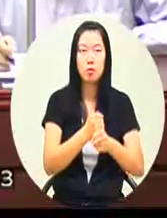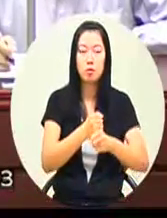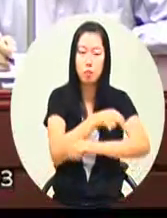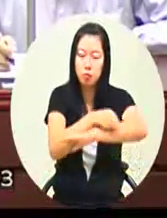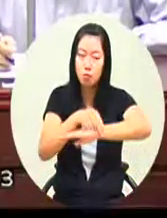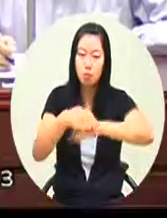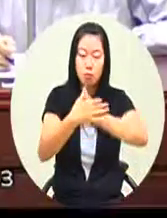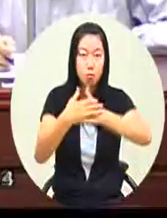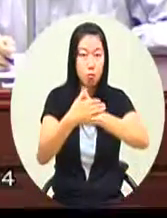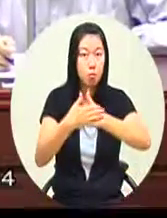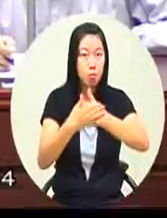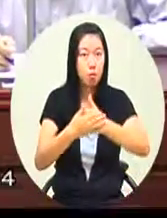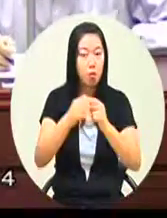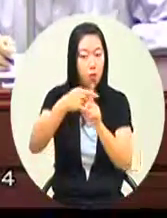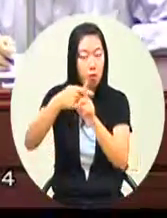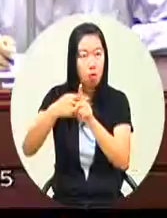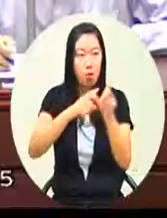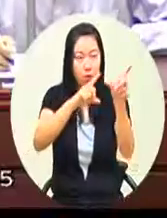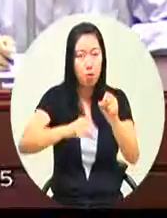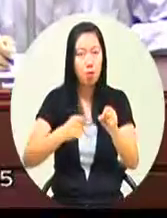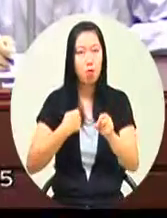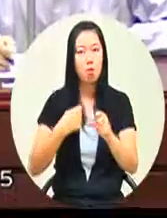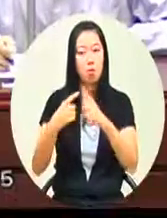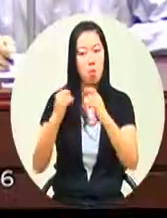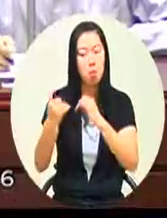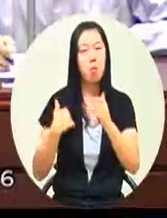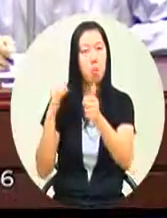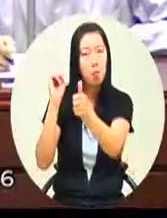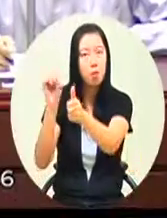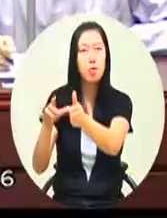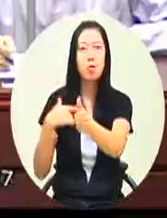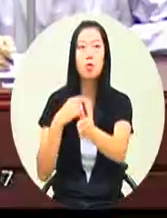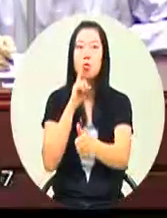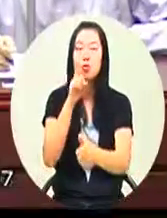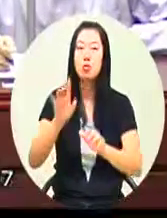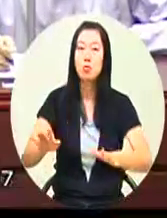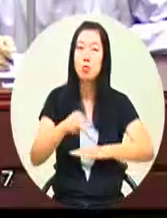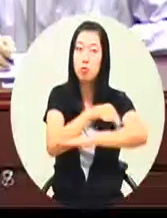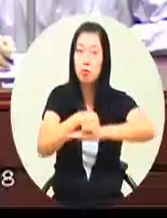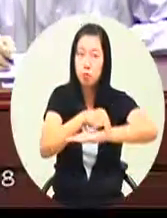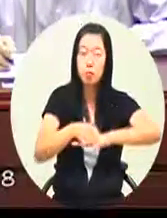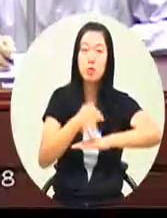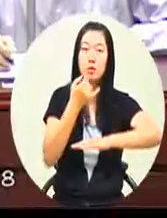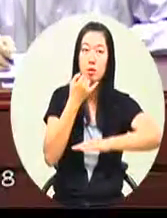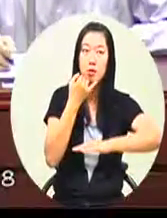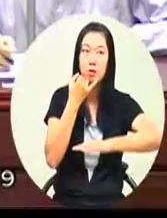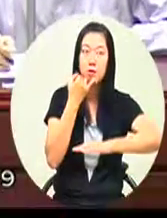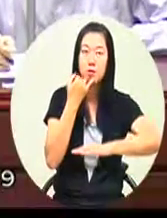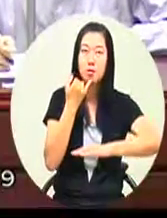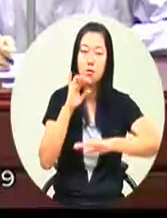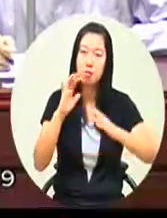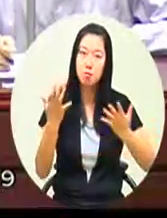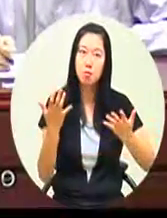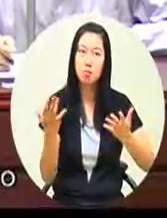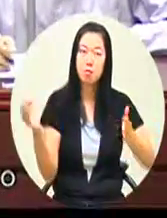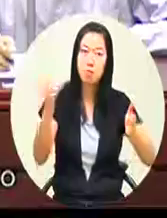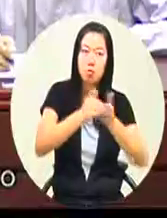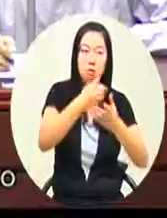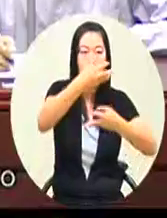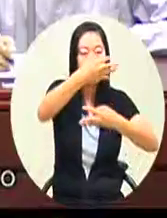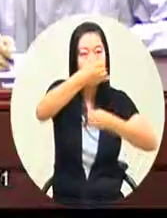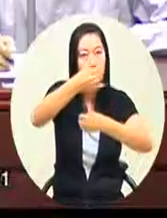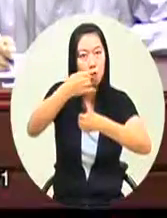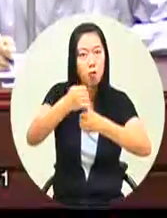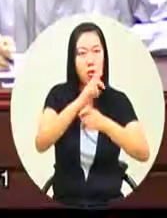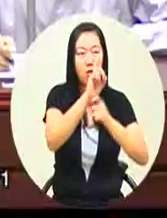那我们常常没有办法跟民众说，我现在设计就是能够大概重现期是10年，重现期